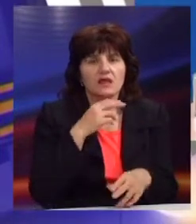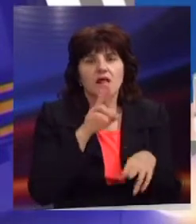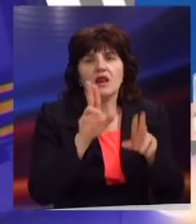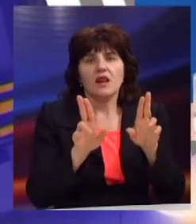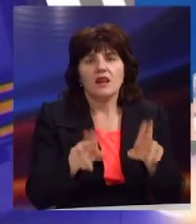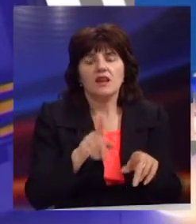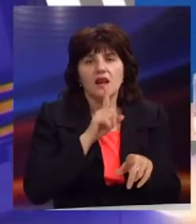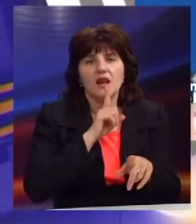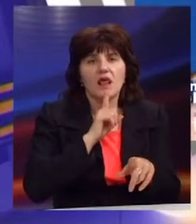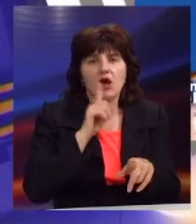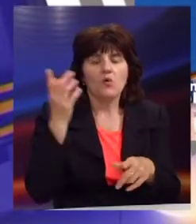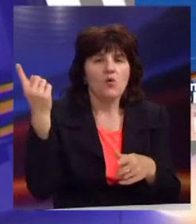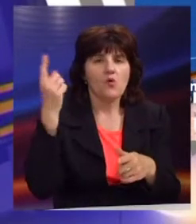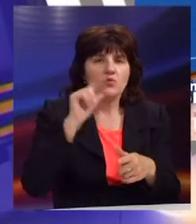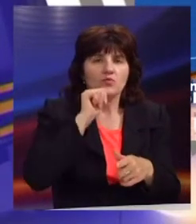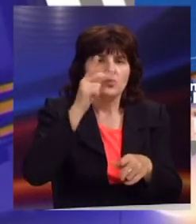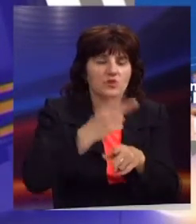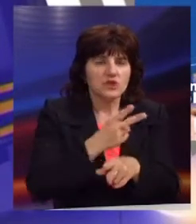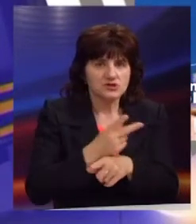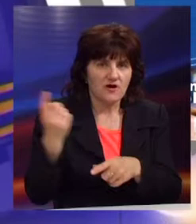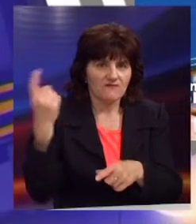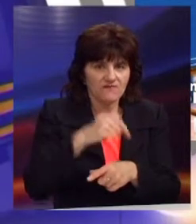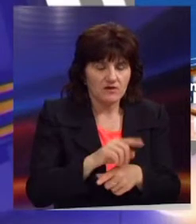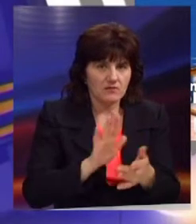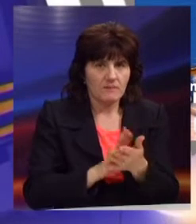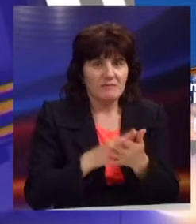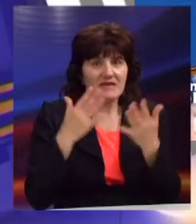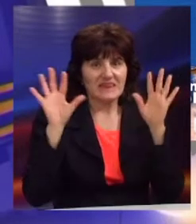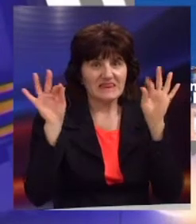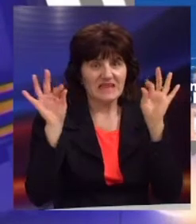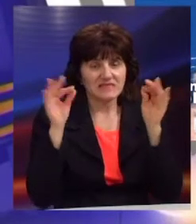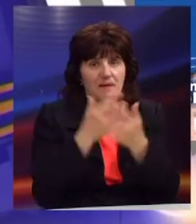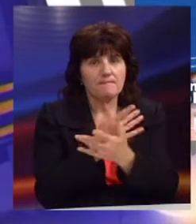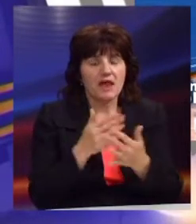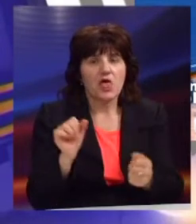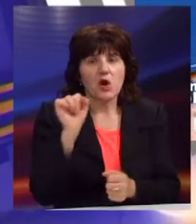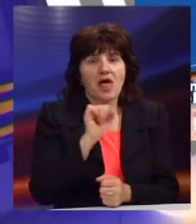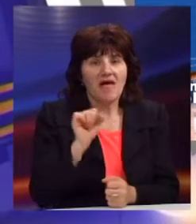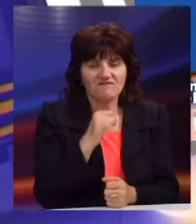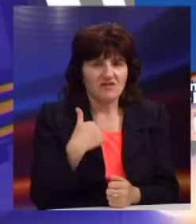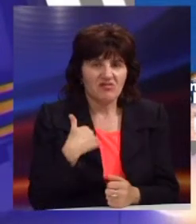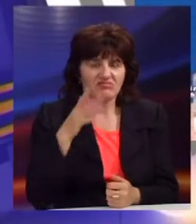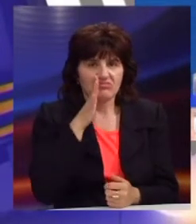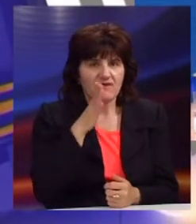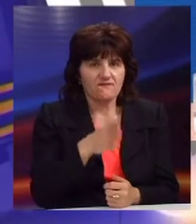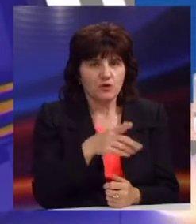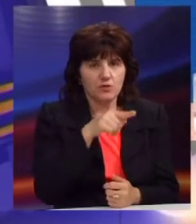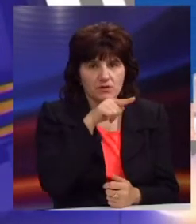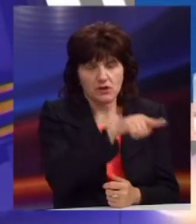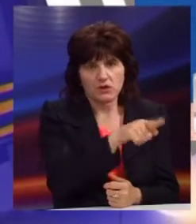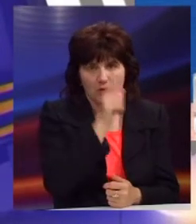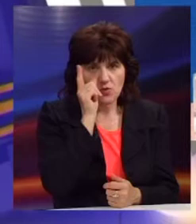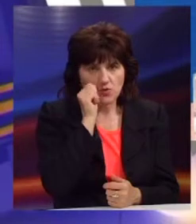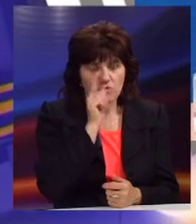pogon tehnologiju od 10 miliona evra, kao što je to donao Continental, onda ja ne verujem da taj direktor